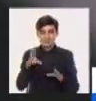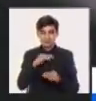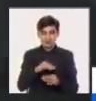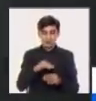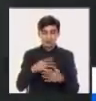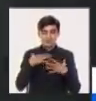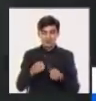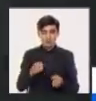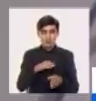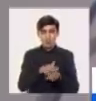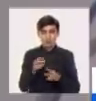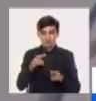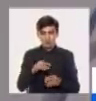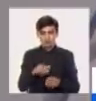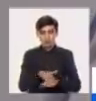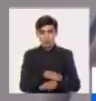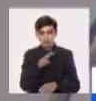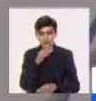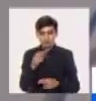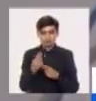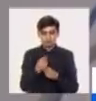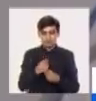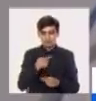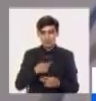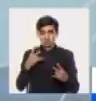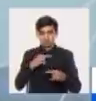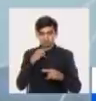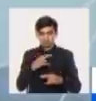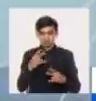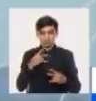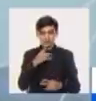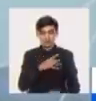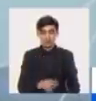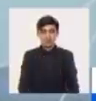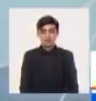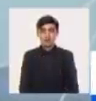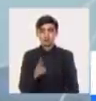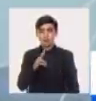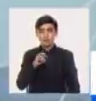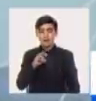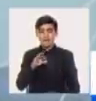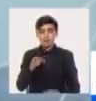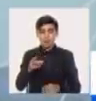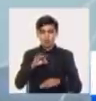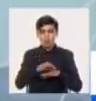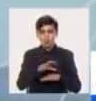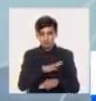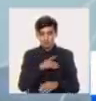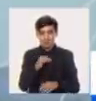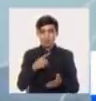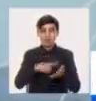құлантаза айығу үшін ұзақ уақыт оңалту қажет екенін айтады. Пневмониямен ауырып шықса, өкпеде